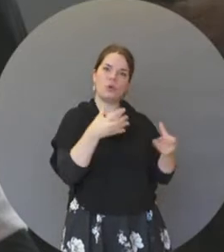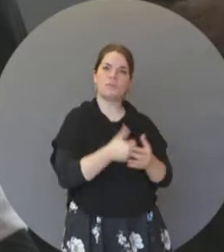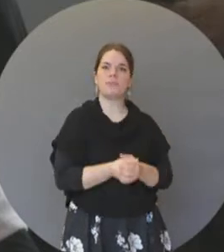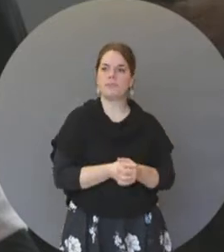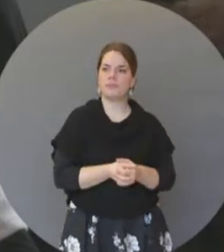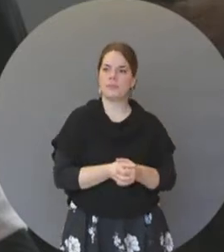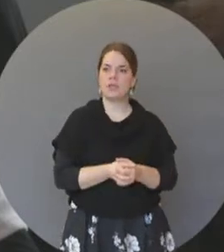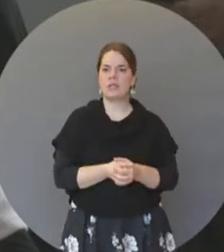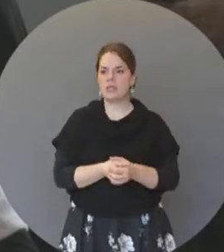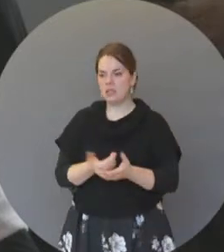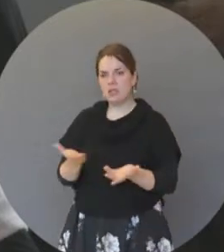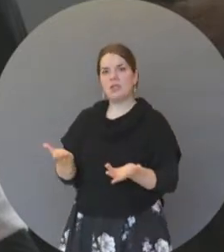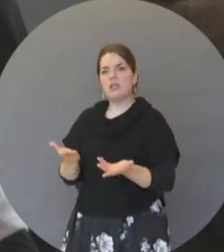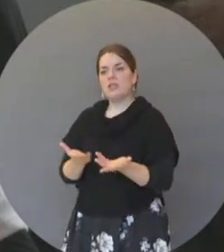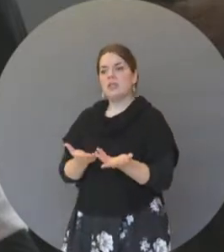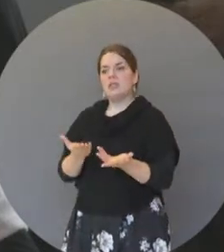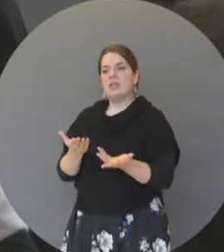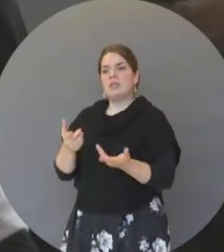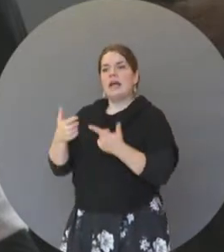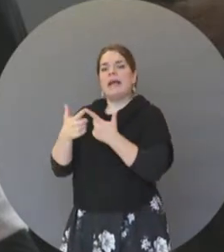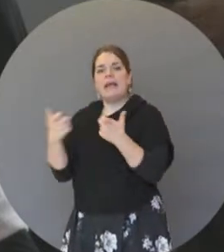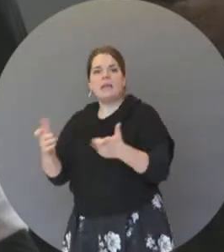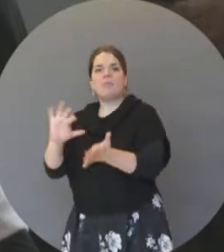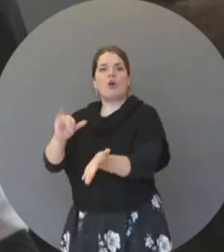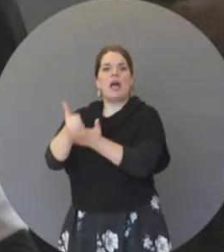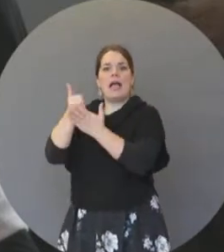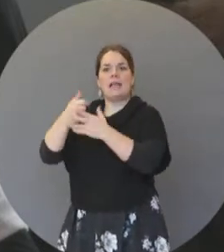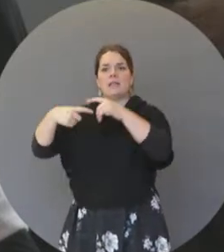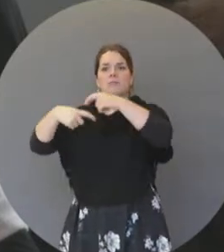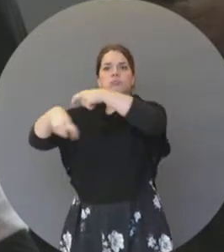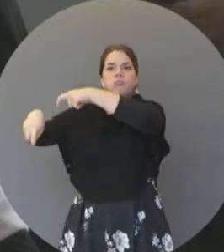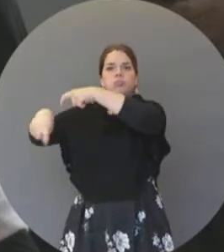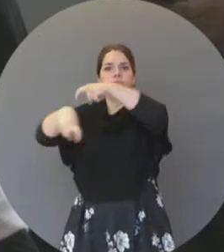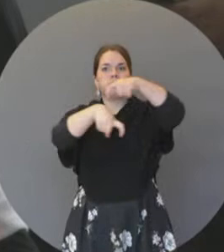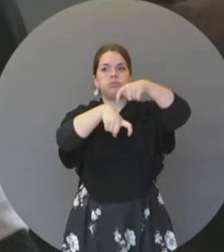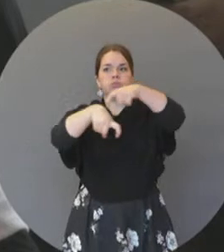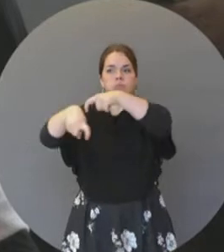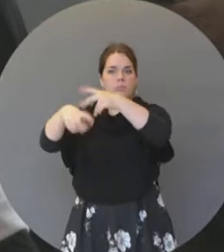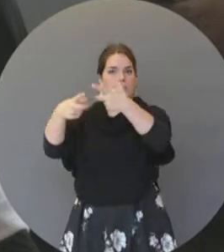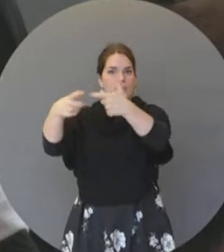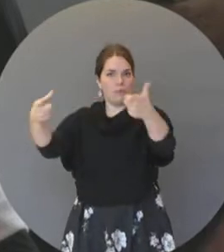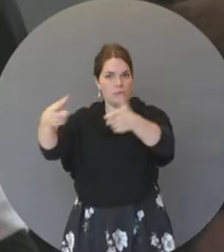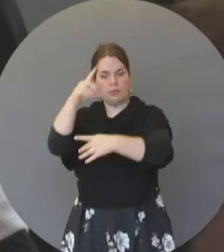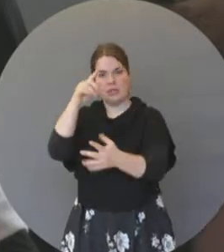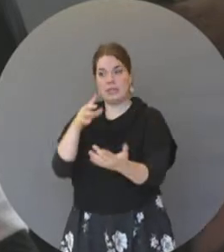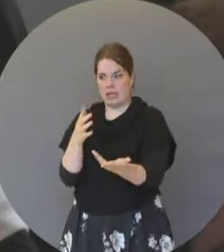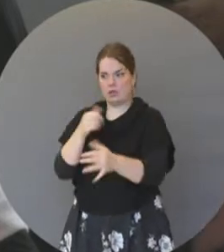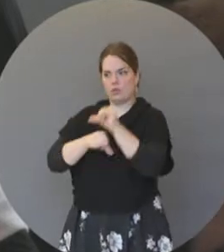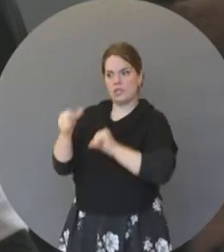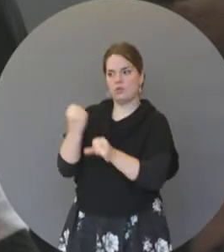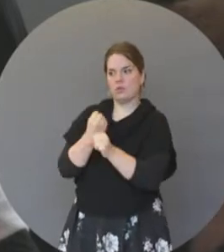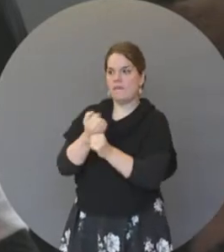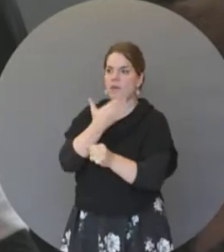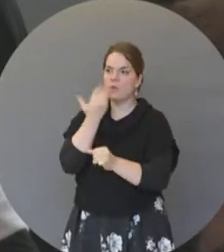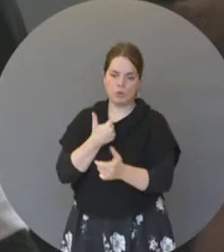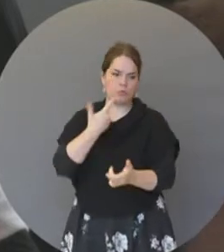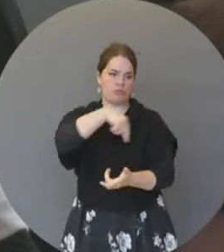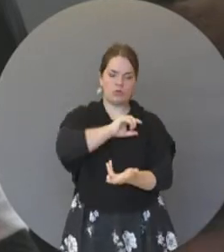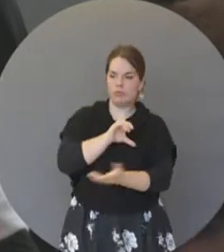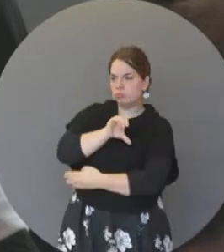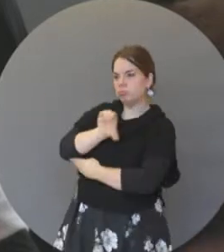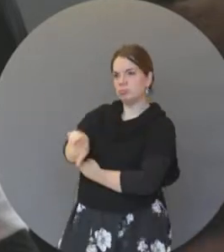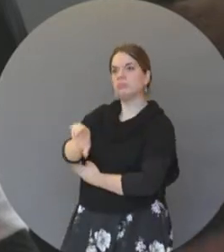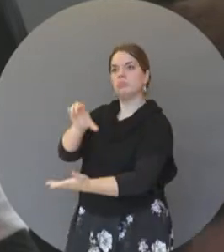d'investissement pour l'acquisition des équipements d'aide à la mobilité et à l'amélioration des conditions de travail cette politique